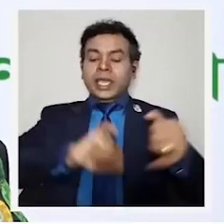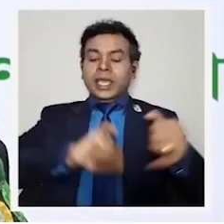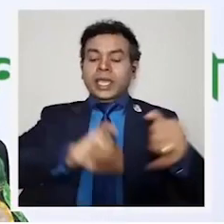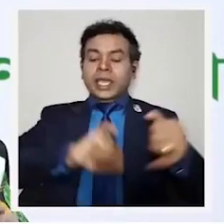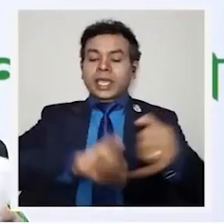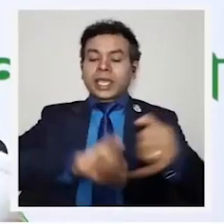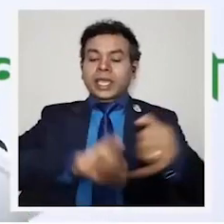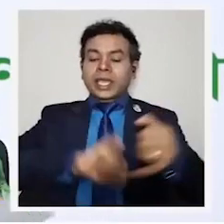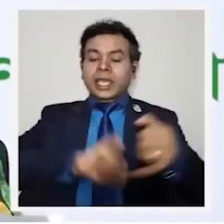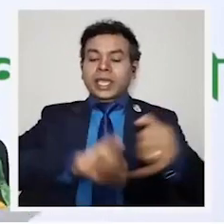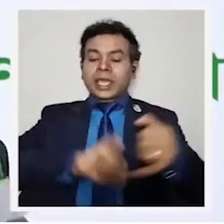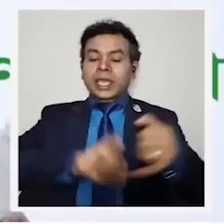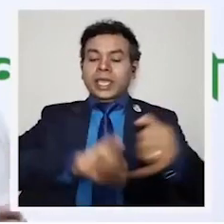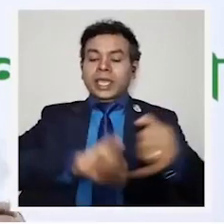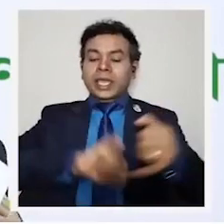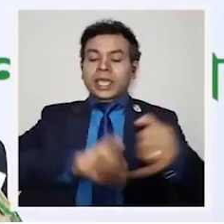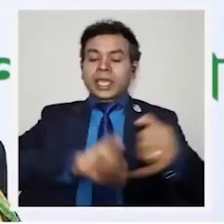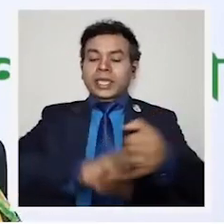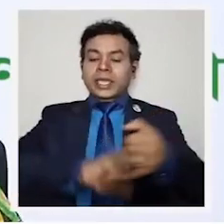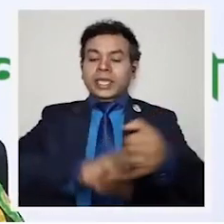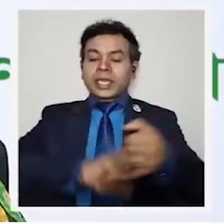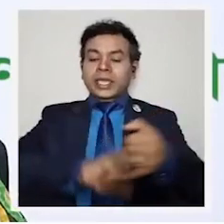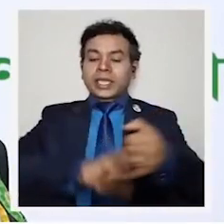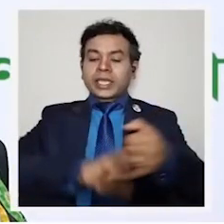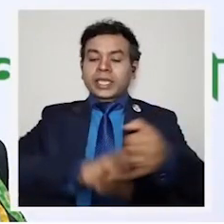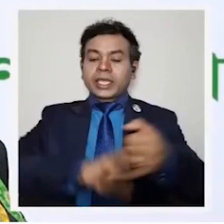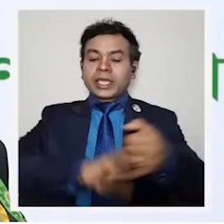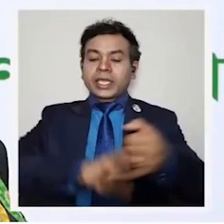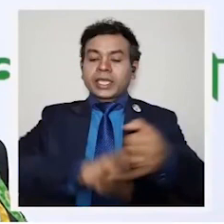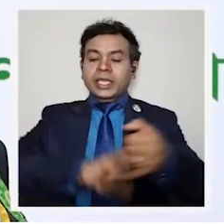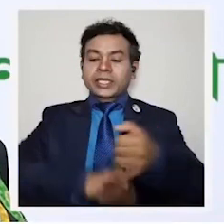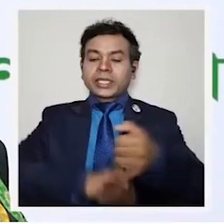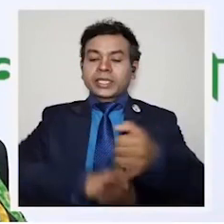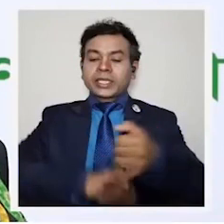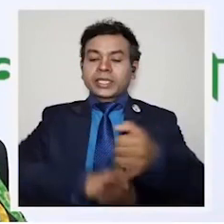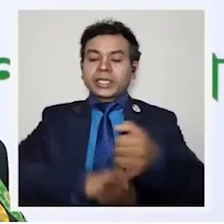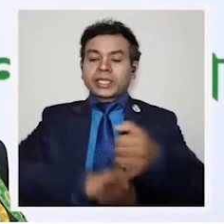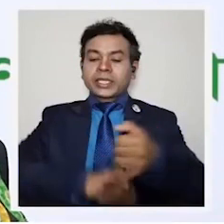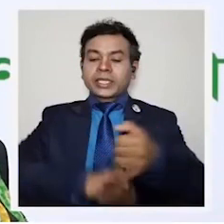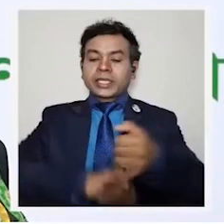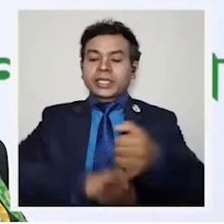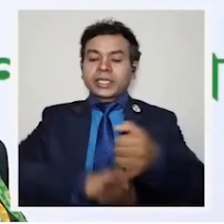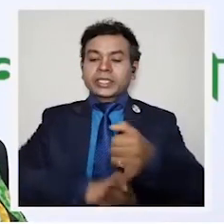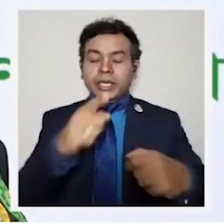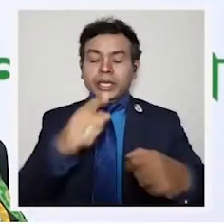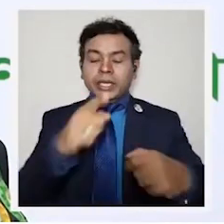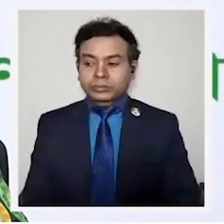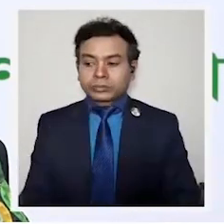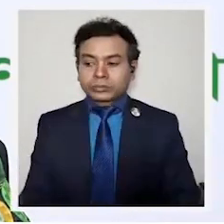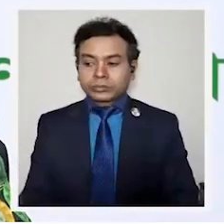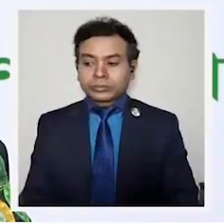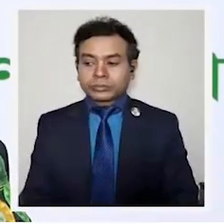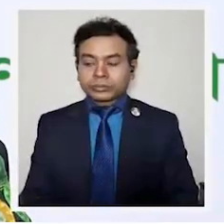স্বাস্থ্য অধিদপ্তরের করোনা ভাইরাস বিষয়ক নিয়মিত হেলথ বুলেটিনে এ তথ্য জানানো হয়। অধিদপ্তরের অতিরিক্ত মহাপরিচালক অধ্যাপক ডাক্তার নাসিমা